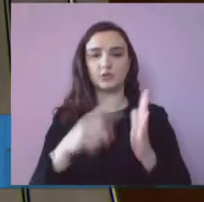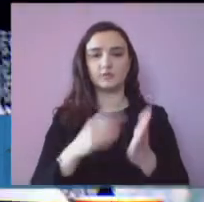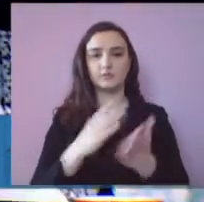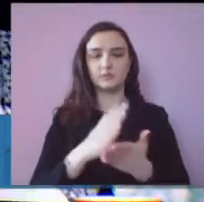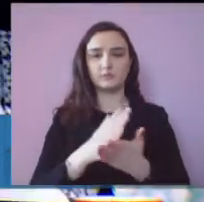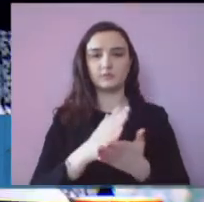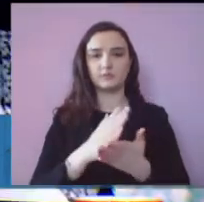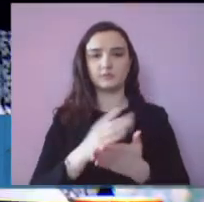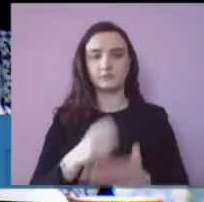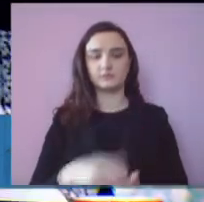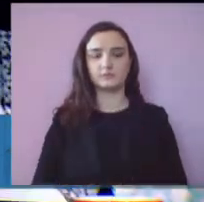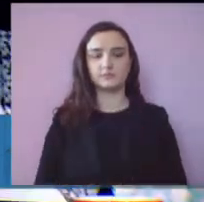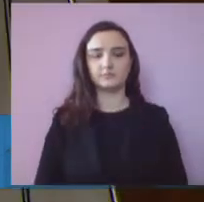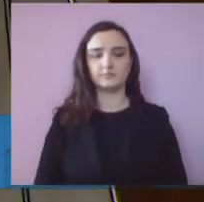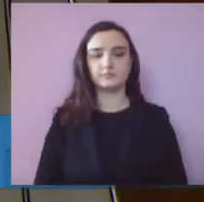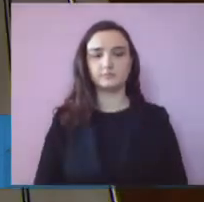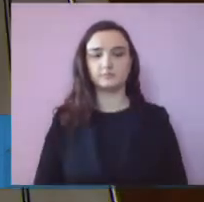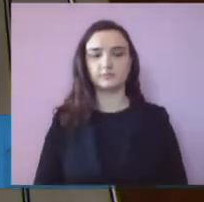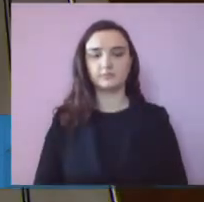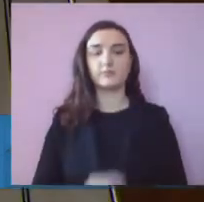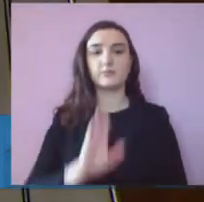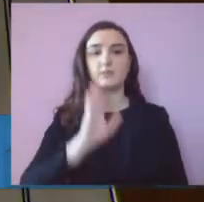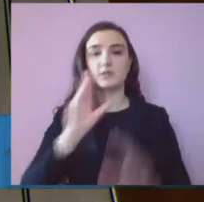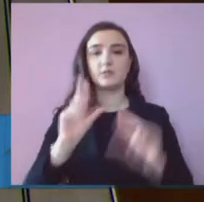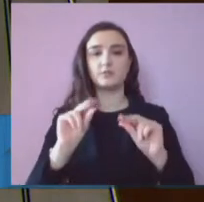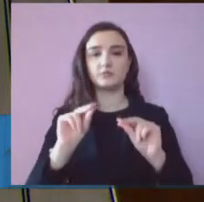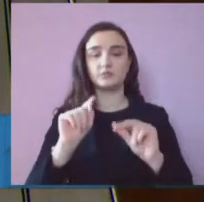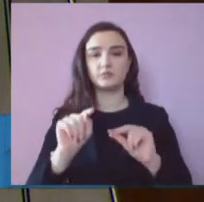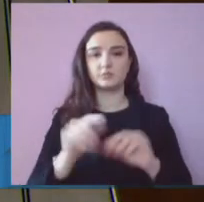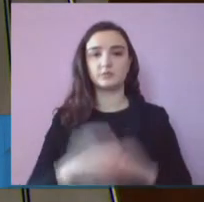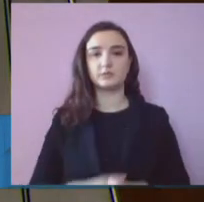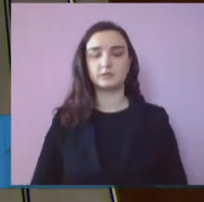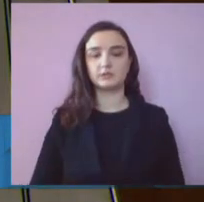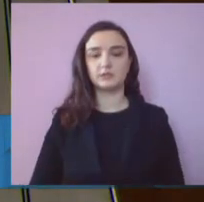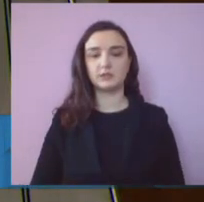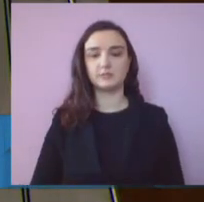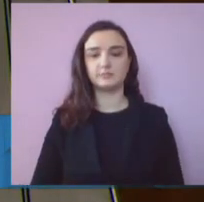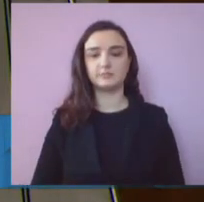შენი კითხვები, ქრისტე. დილამშვიდობისა გისმენთ.